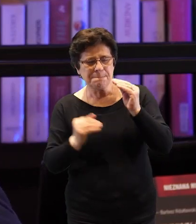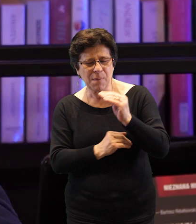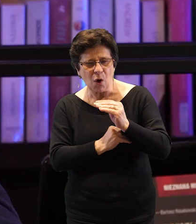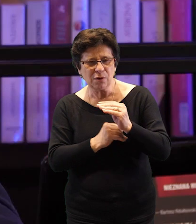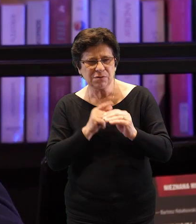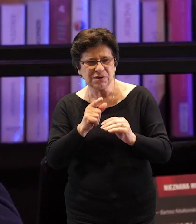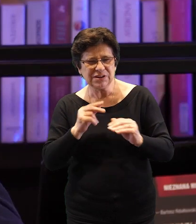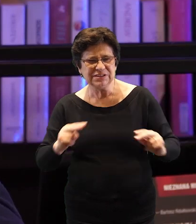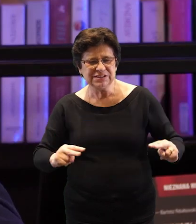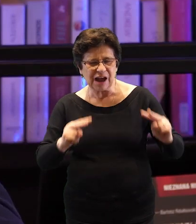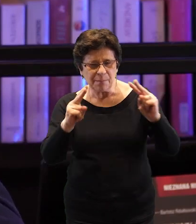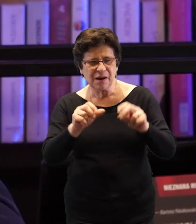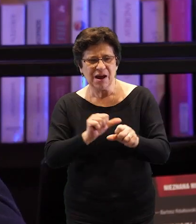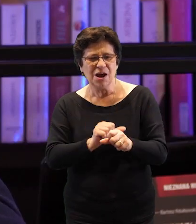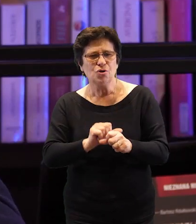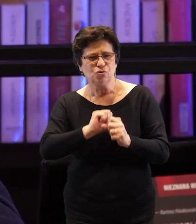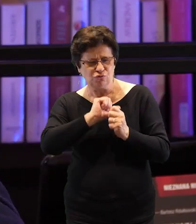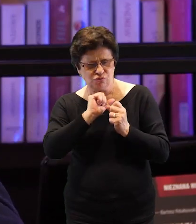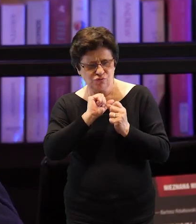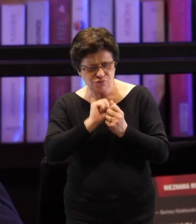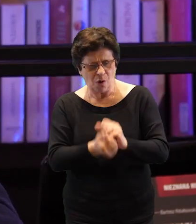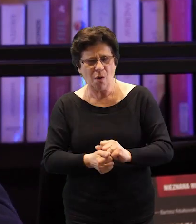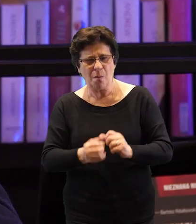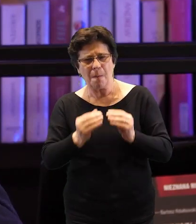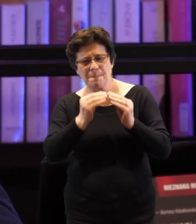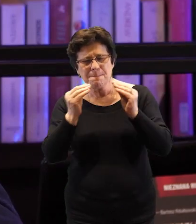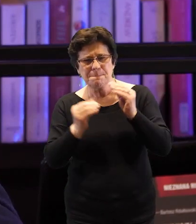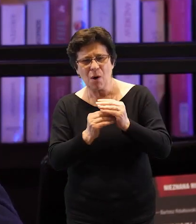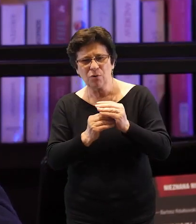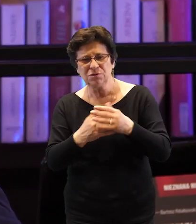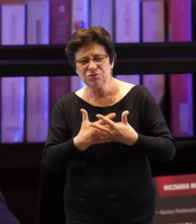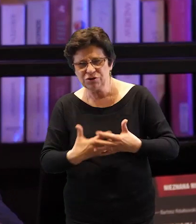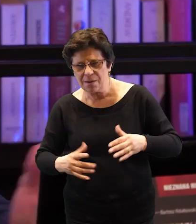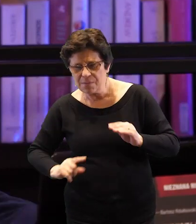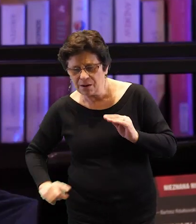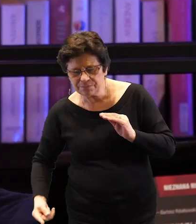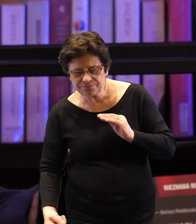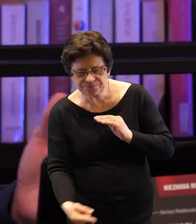jakieś zamaskowane podziemia. Podążyłem też tropem